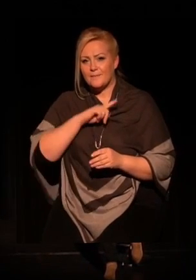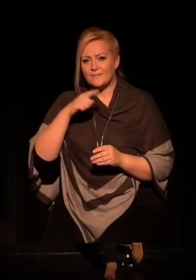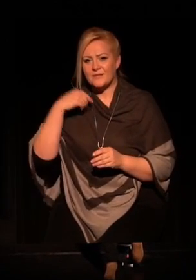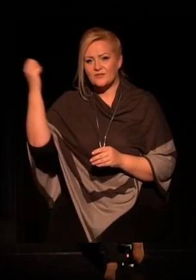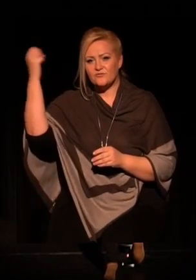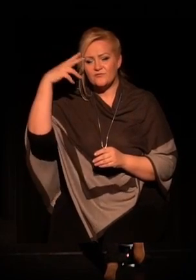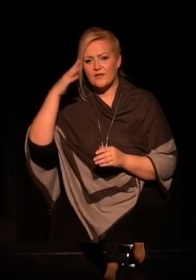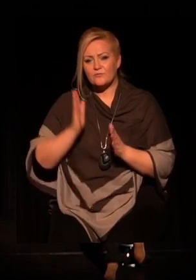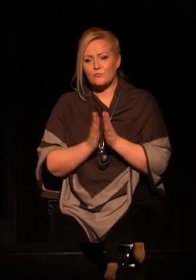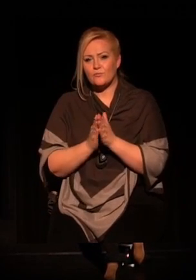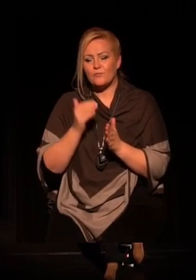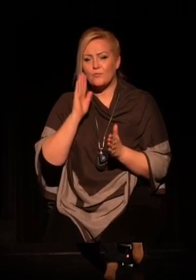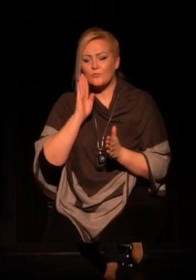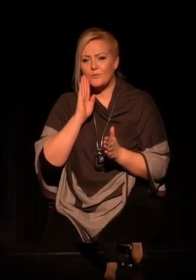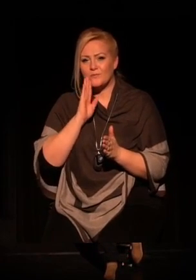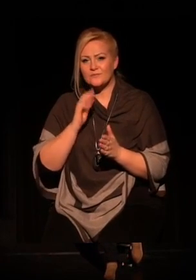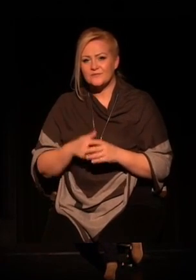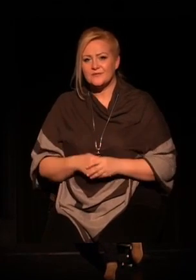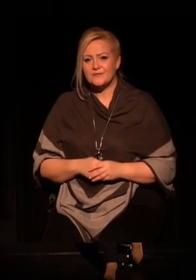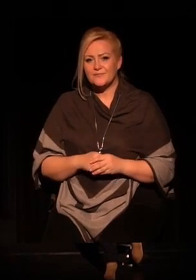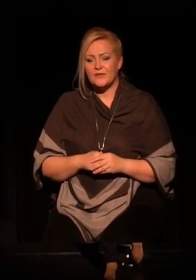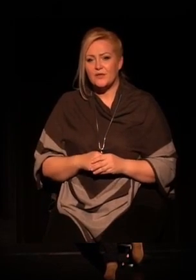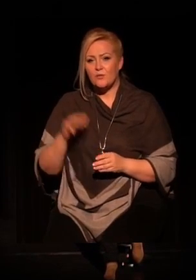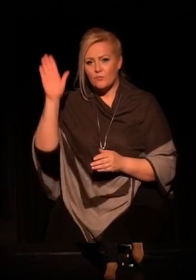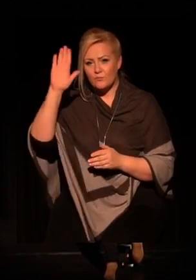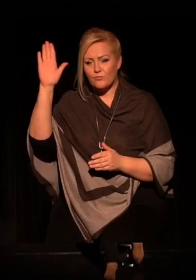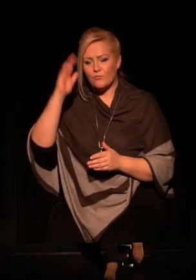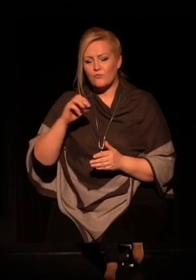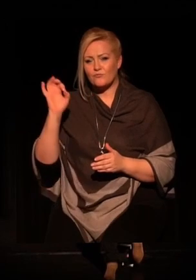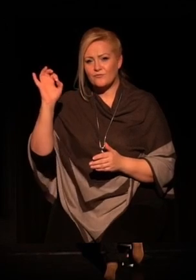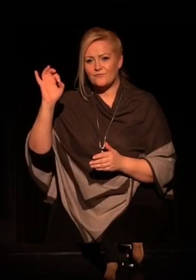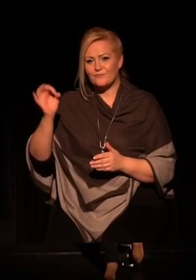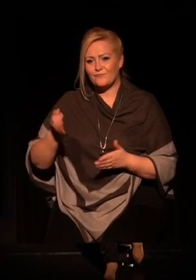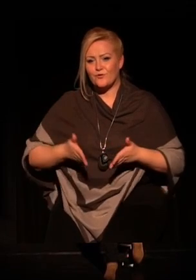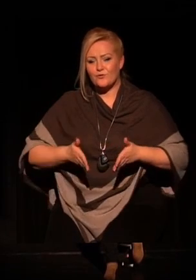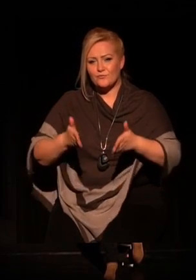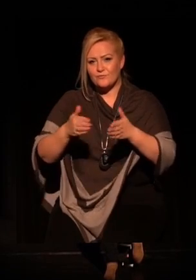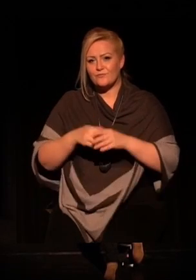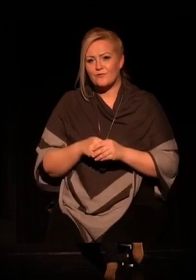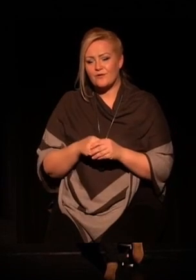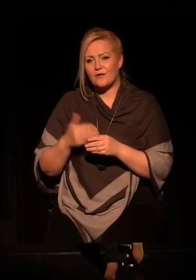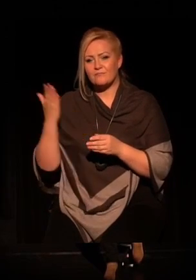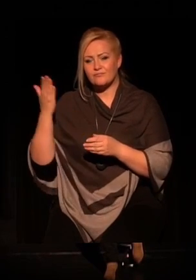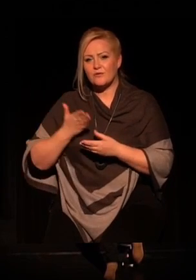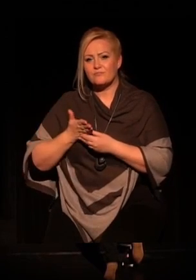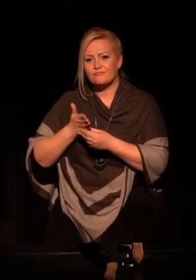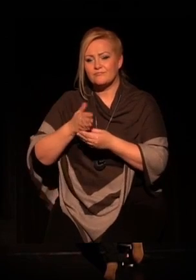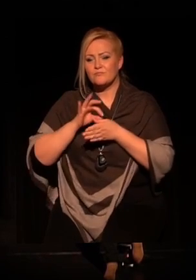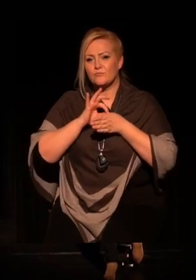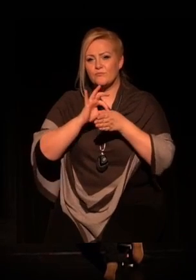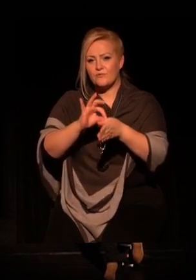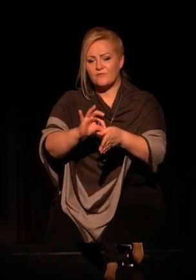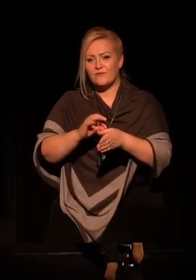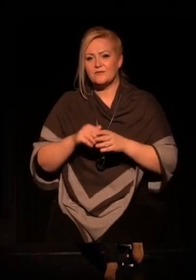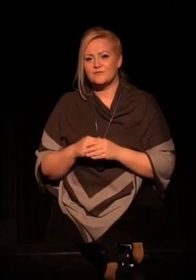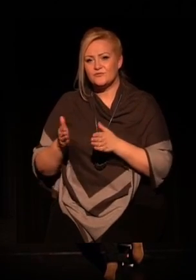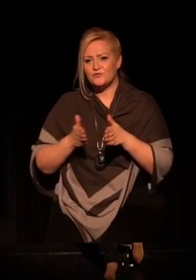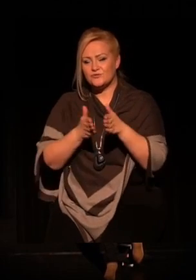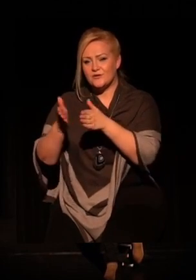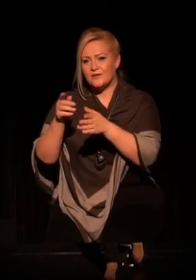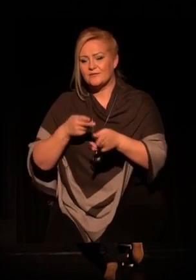w przerażającej ciemności. Boże, niech Twoja ojcowska ręka prowadzi przez strome i urwiste